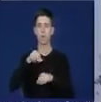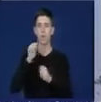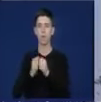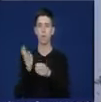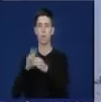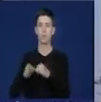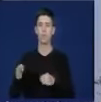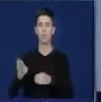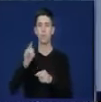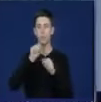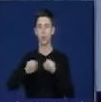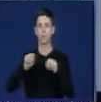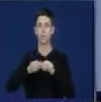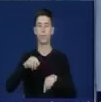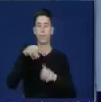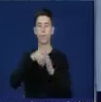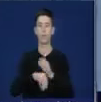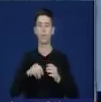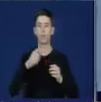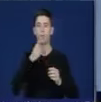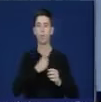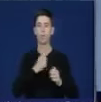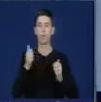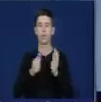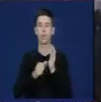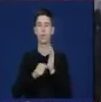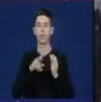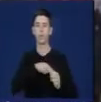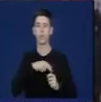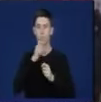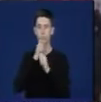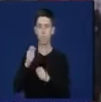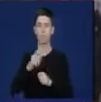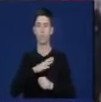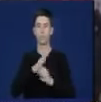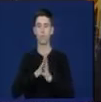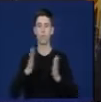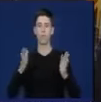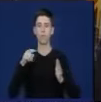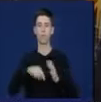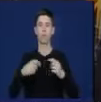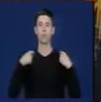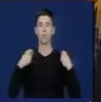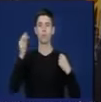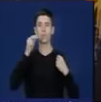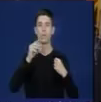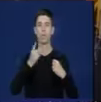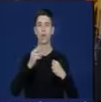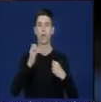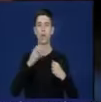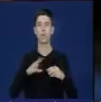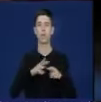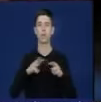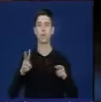göstərdiyi igidliklərə görə Müdafiə Nazirliyi tərəfindən 6 dəfə müxtəlif medallarla təltif olunub. Həmçinin kursant vaxtı Ulu Öndər Heydər